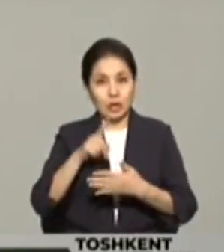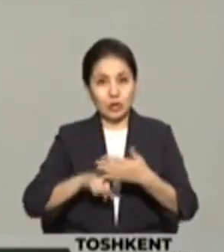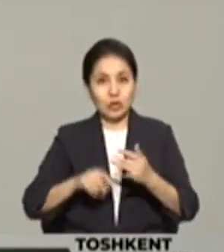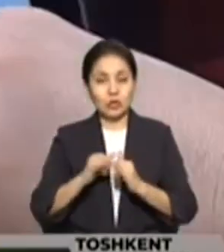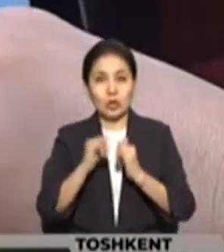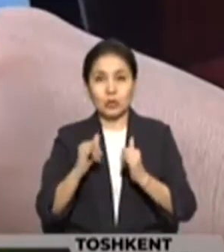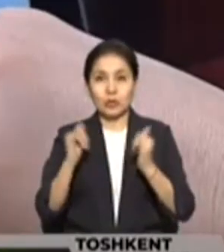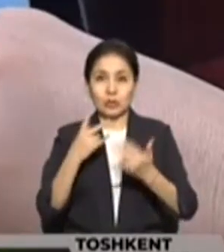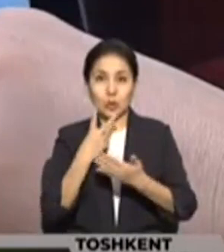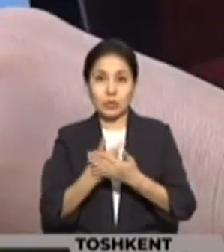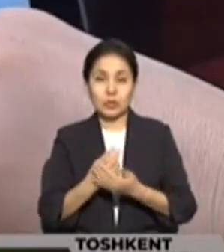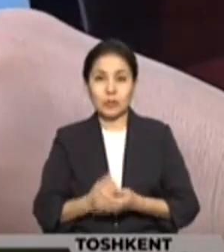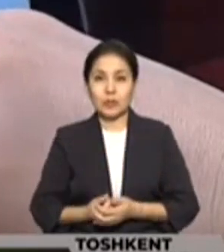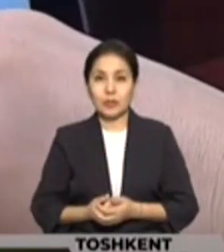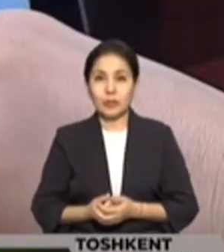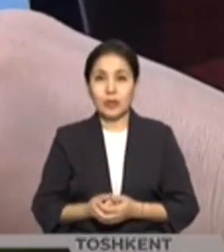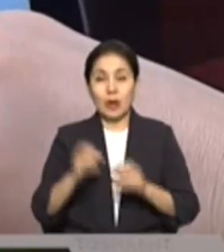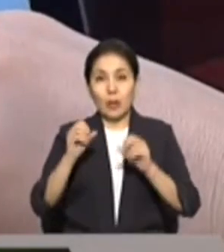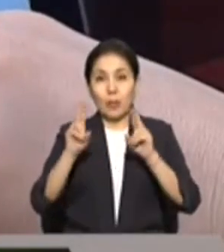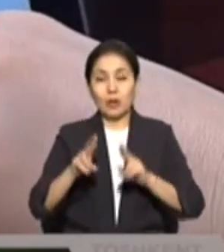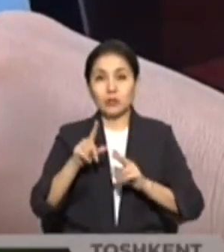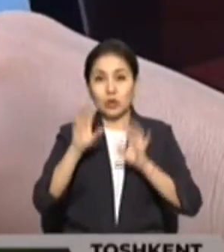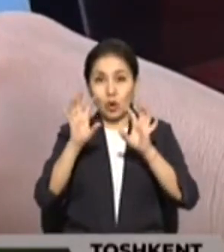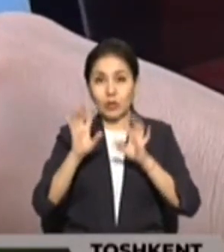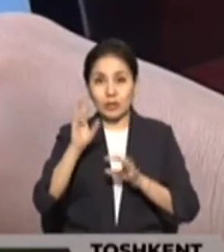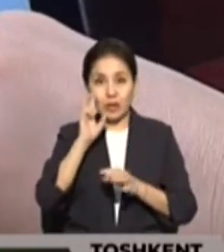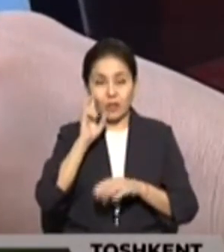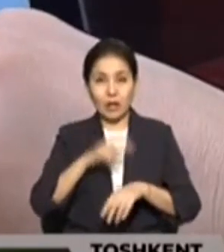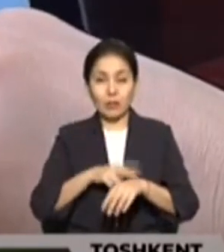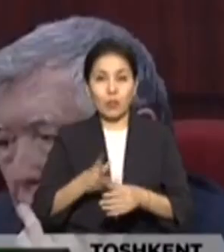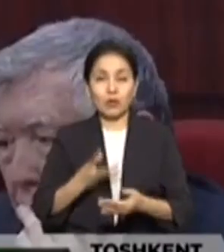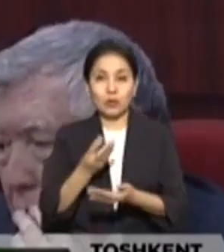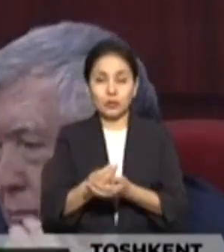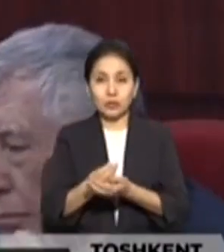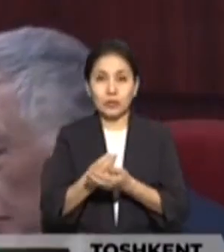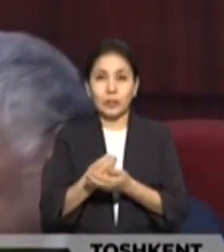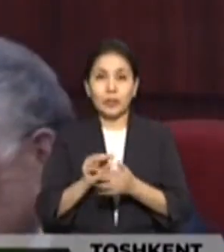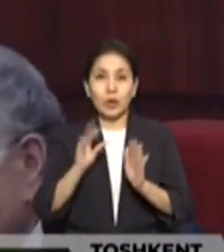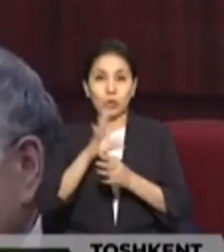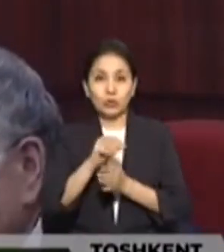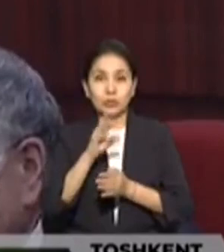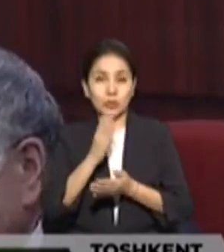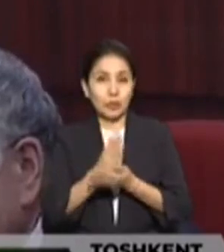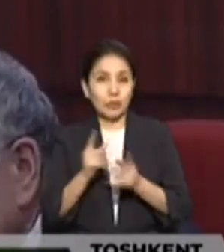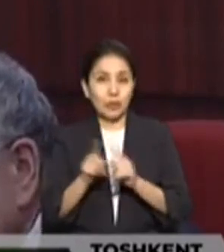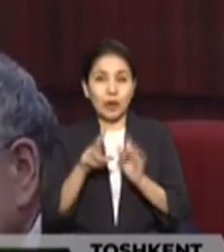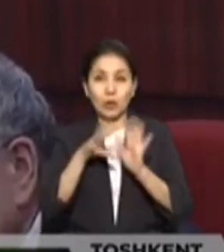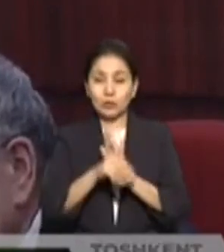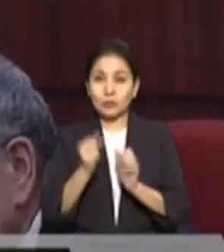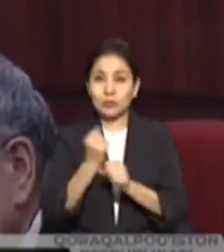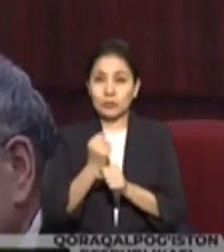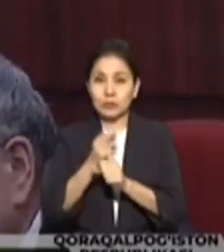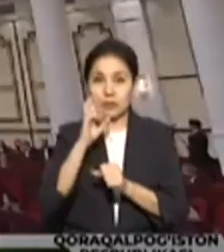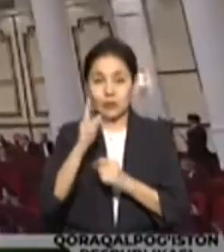ortib borayotganligini ko'rsatyapti. Mazkur qonun bilan davlat boji stavkalarining miqdorlariga qo'shimcha kiritilmoqda. Jumladan fuqarolar